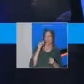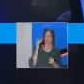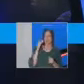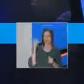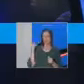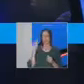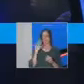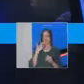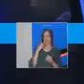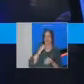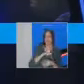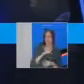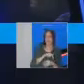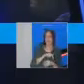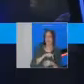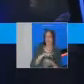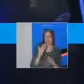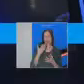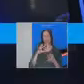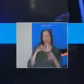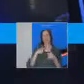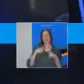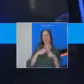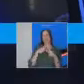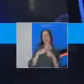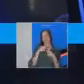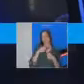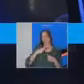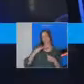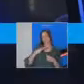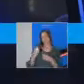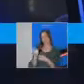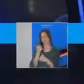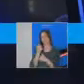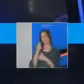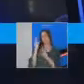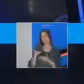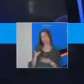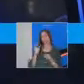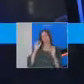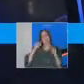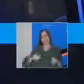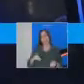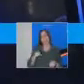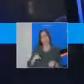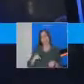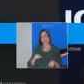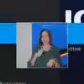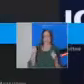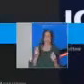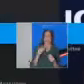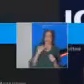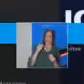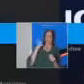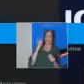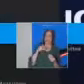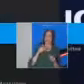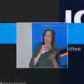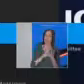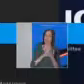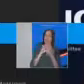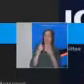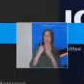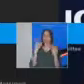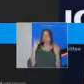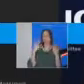הברית, או שהקשר בינינו חזק מאוד ויכול להתגבר על זה? אז תראה, קודם כל, יש פה נקודת אור